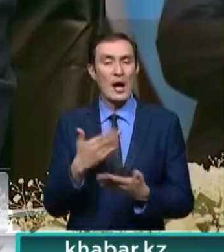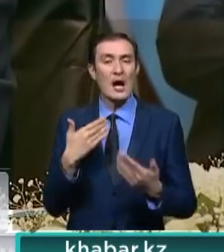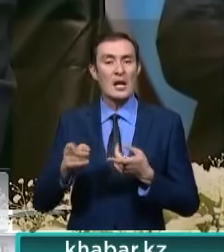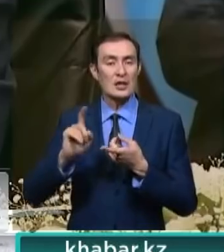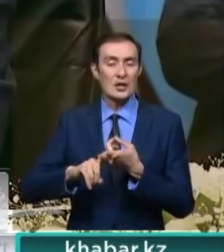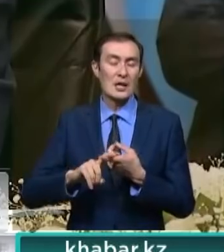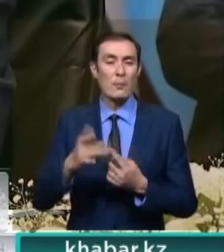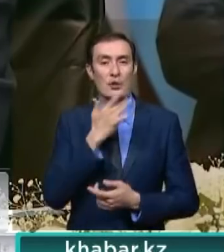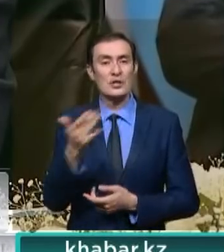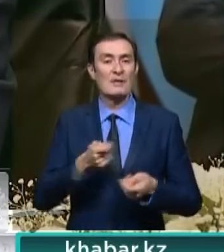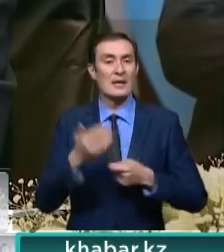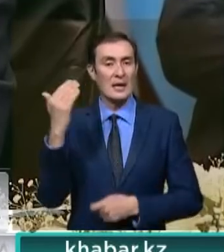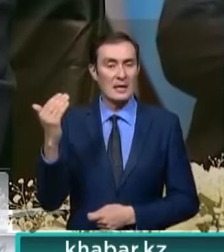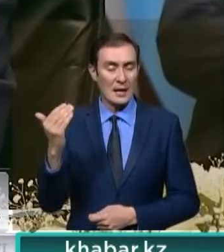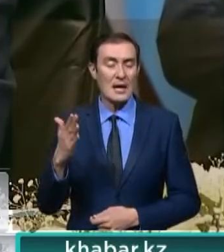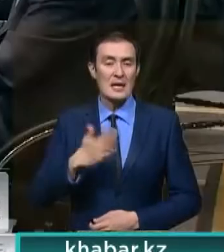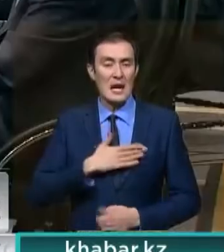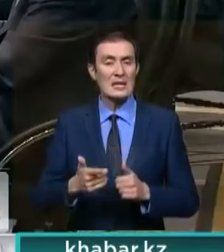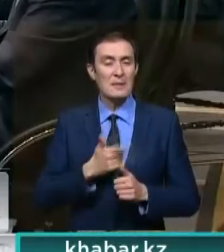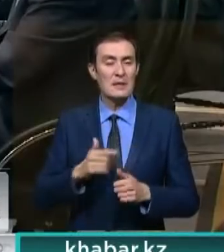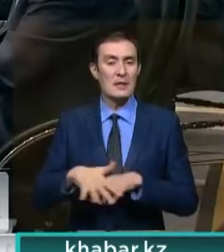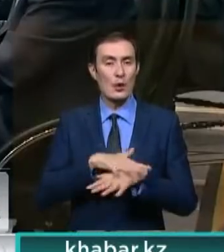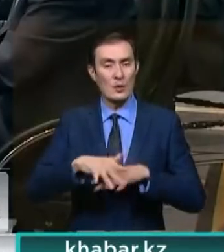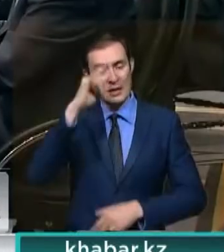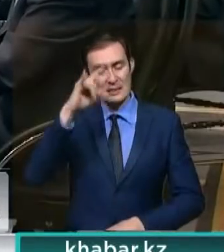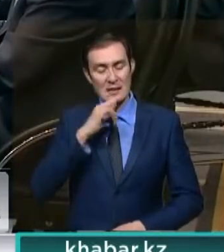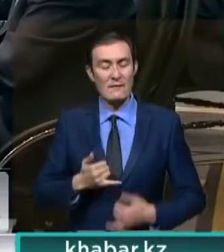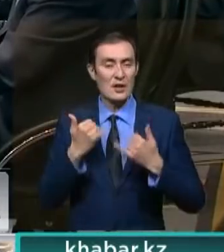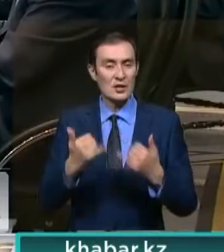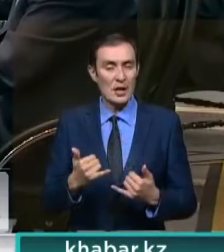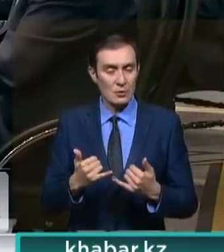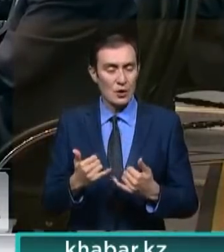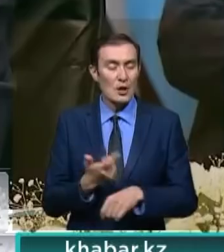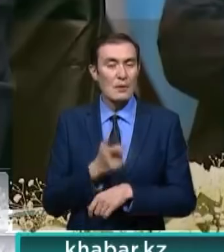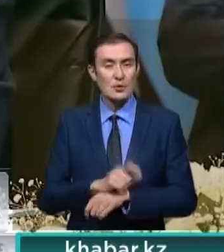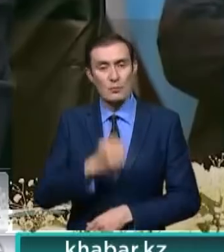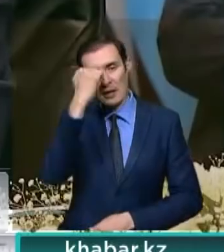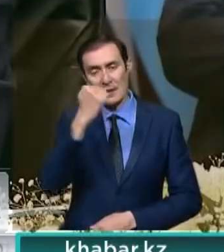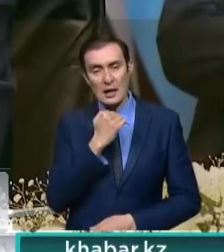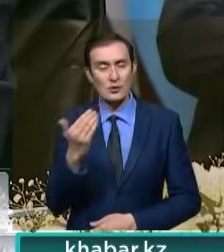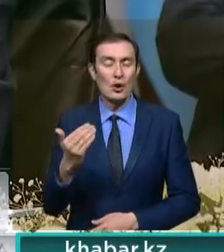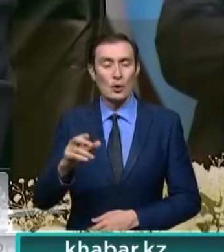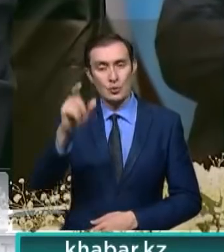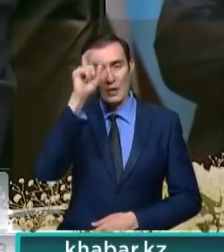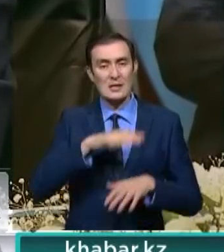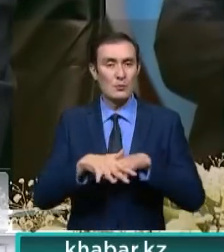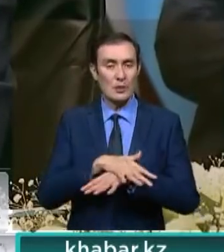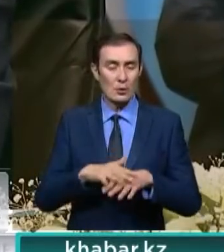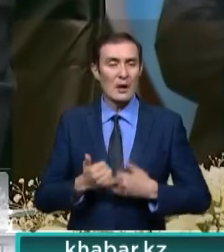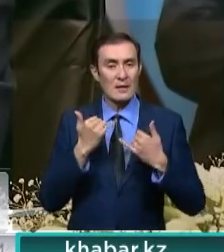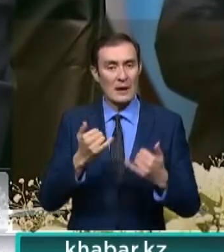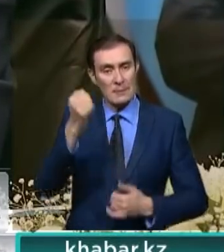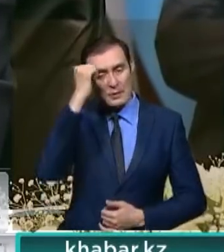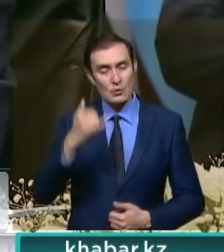к судьбе политического деятеля. Я от имени казахского народа выражаю искреннюю благодарность всему турецкому народу, отдавая